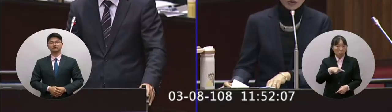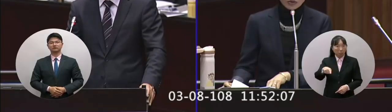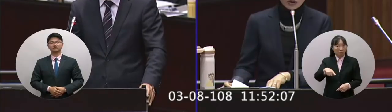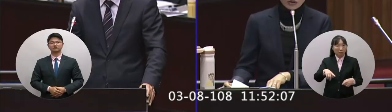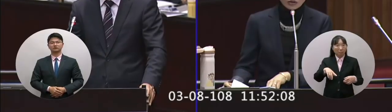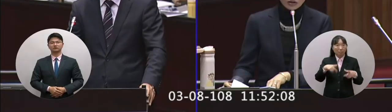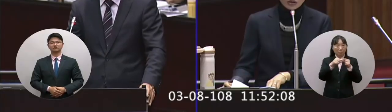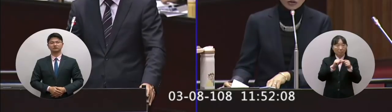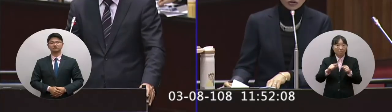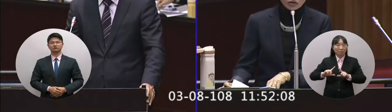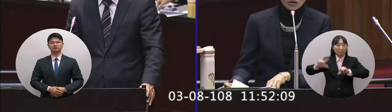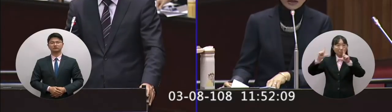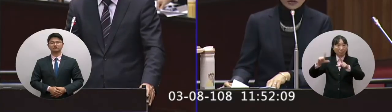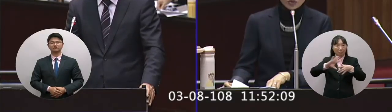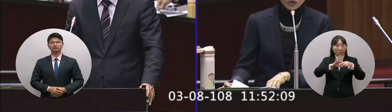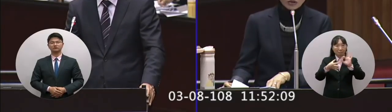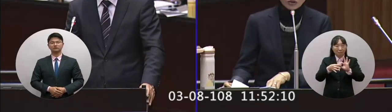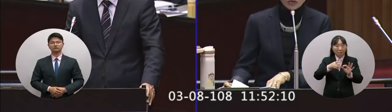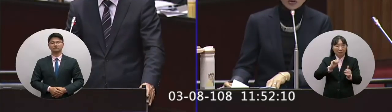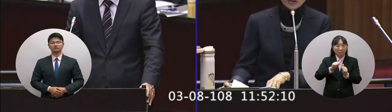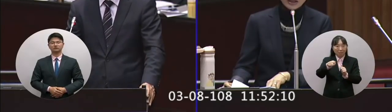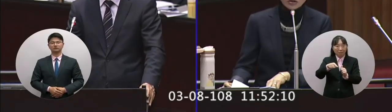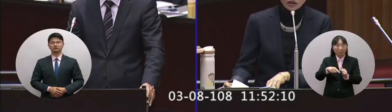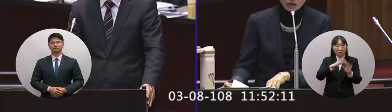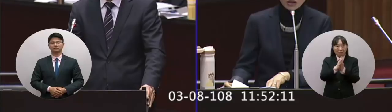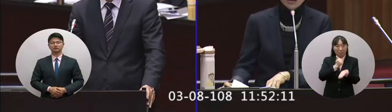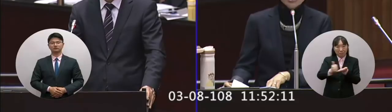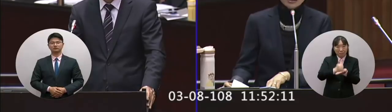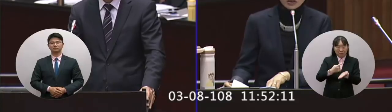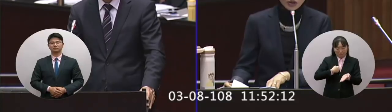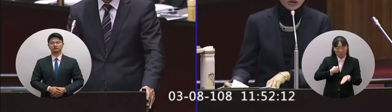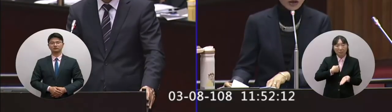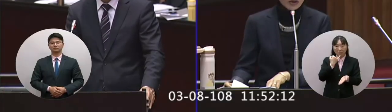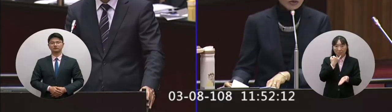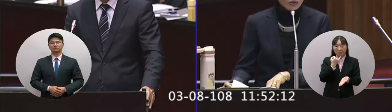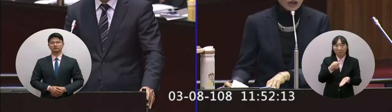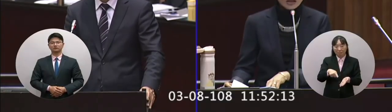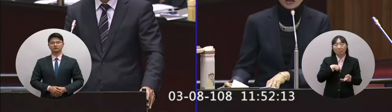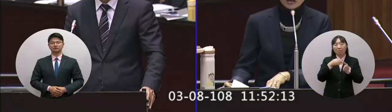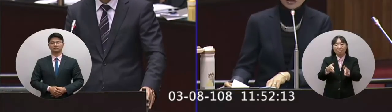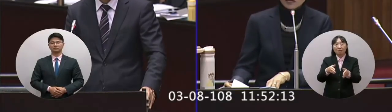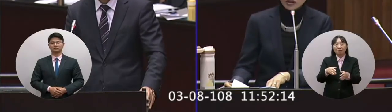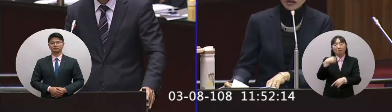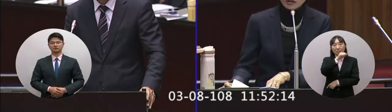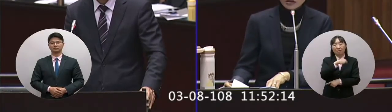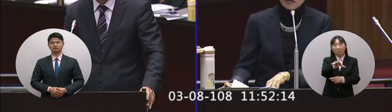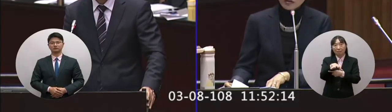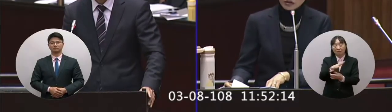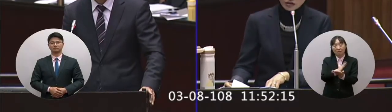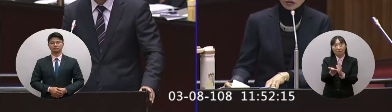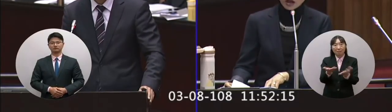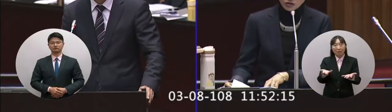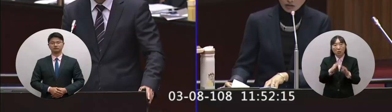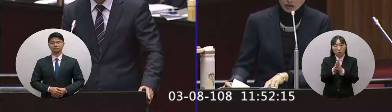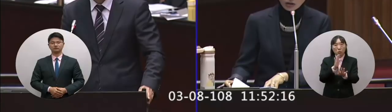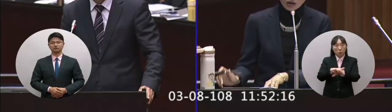东京奥运的这个食材的主要的供应国家之一，这个对台湾的农业也是一个非常振